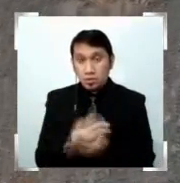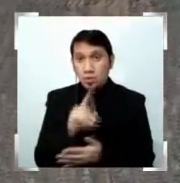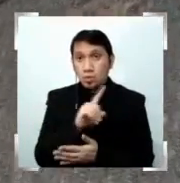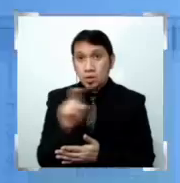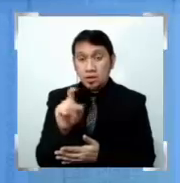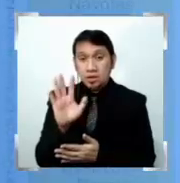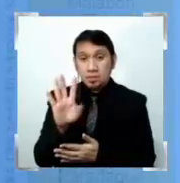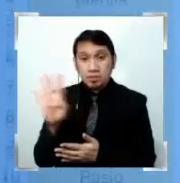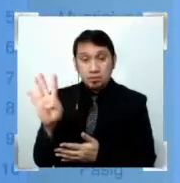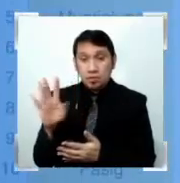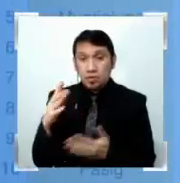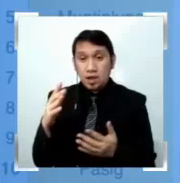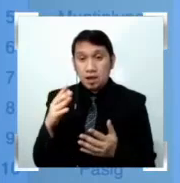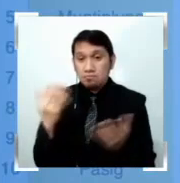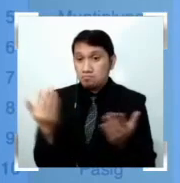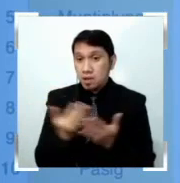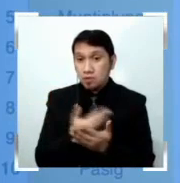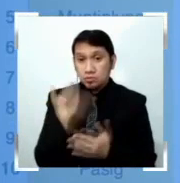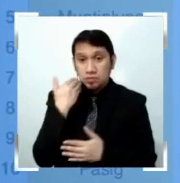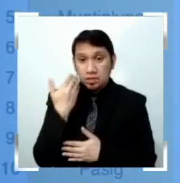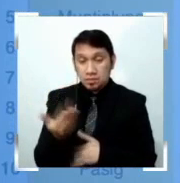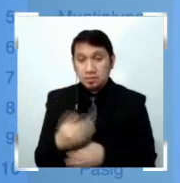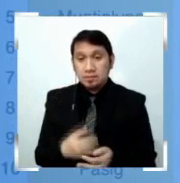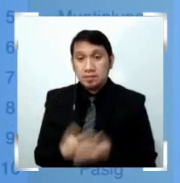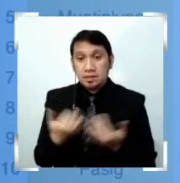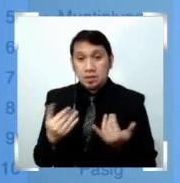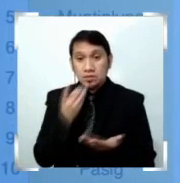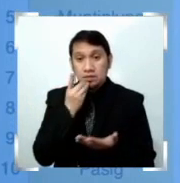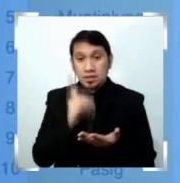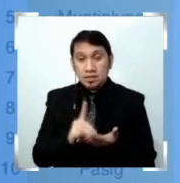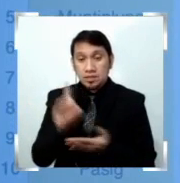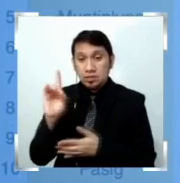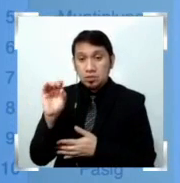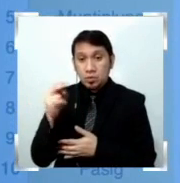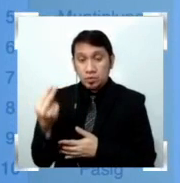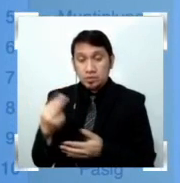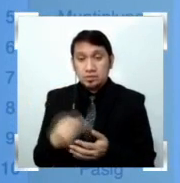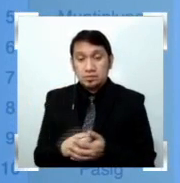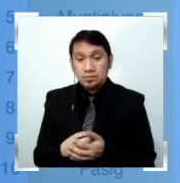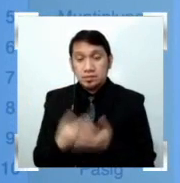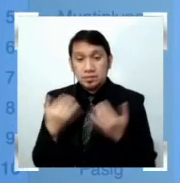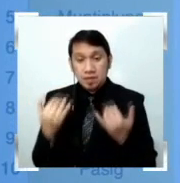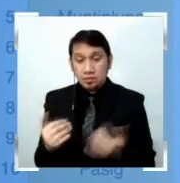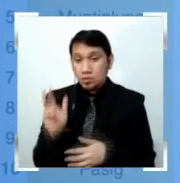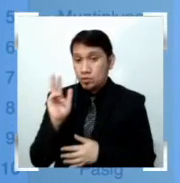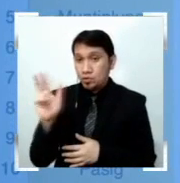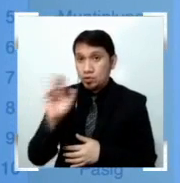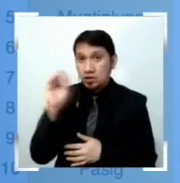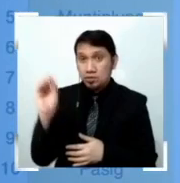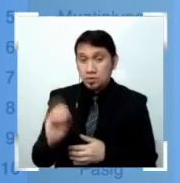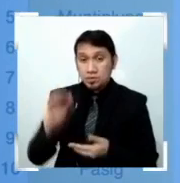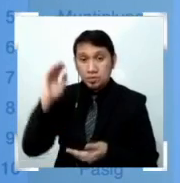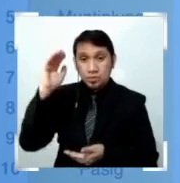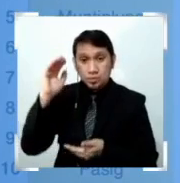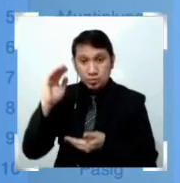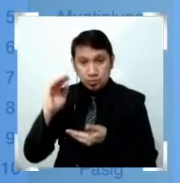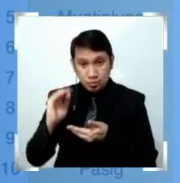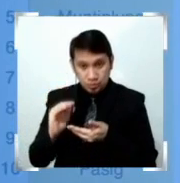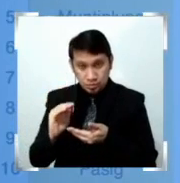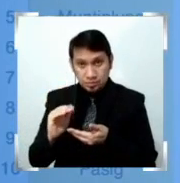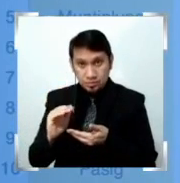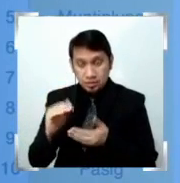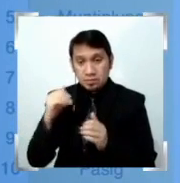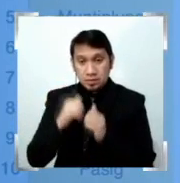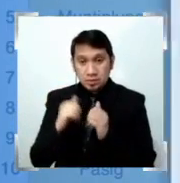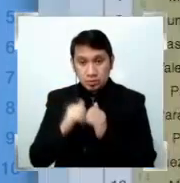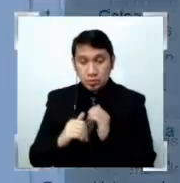deaths. Sa datos ng DOH na hinimay ng Okta Research, 30% ang ibinaba ng daily average ng mga kaso kumpara nung